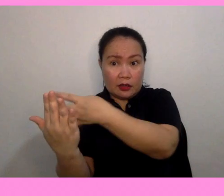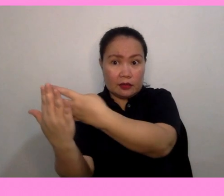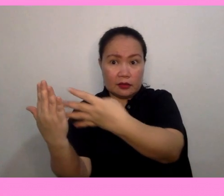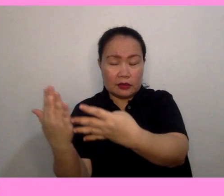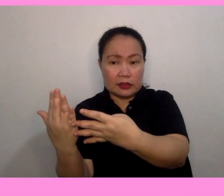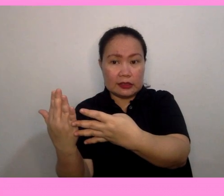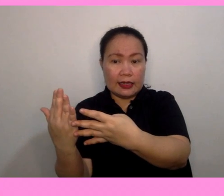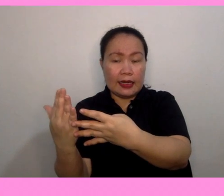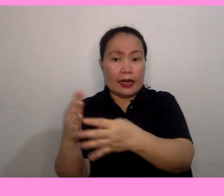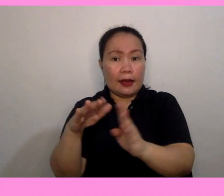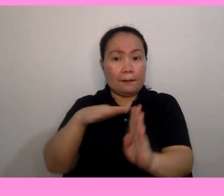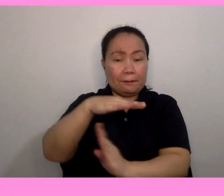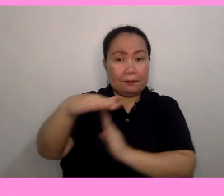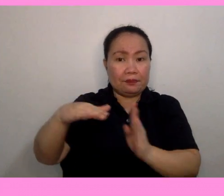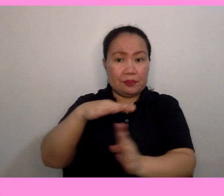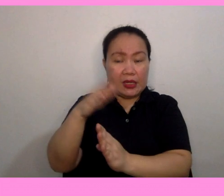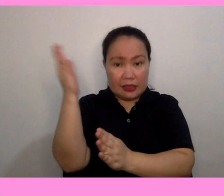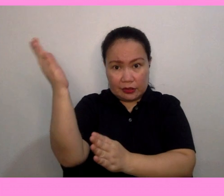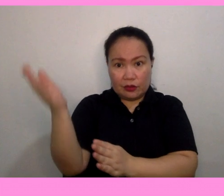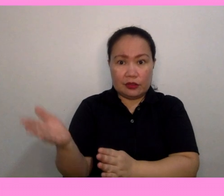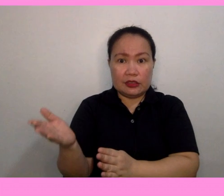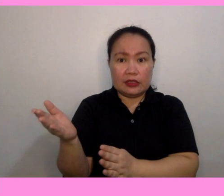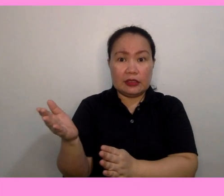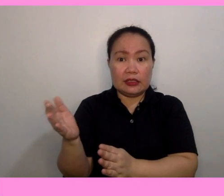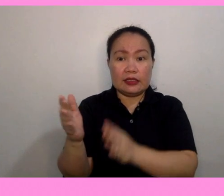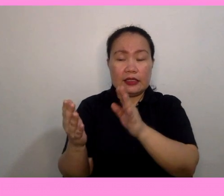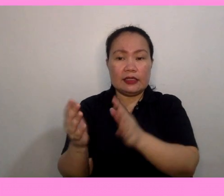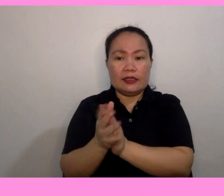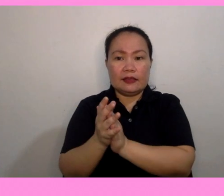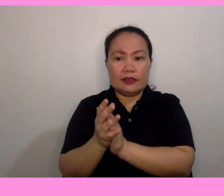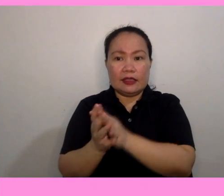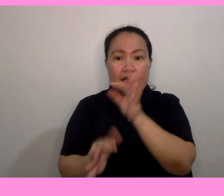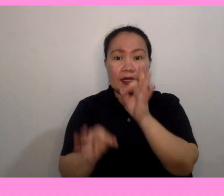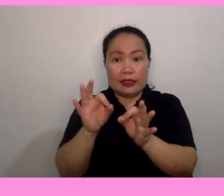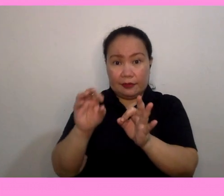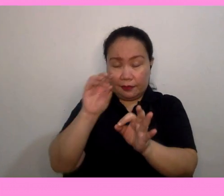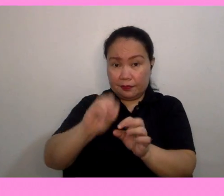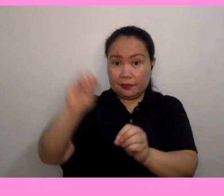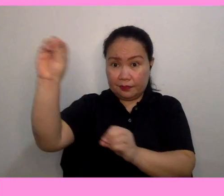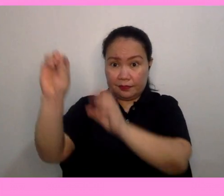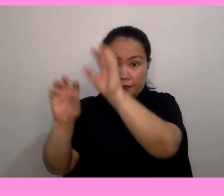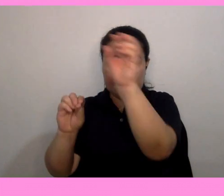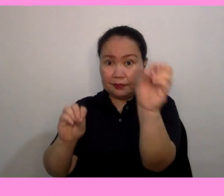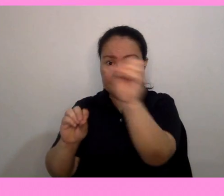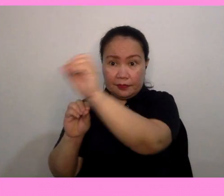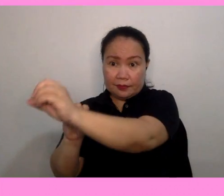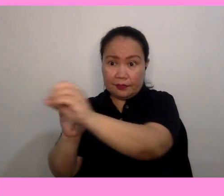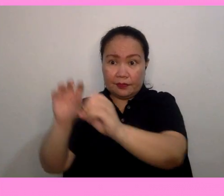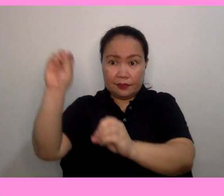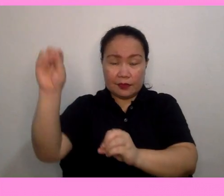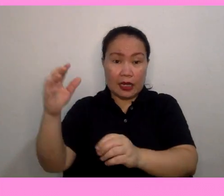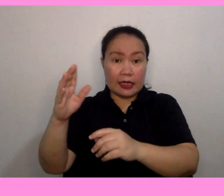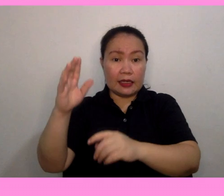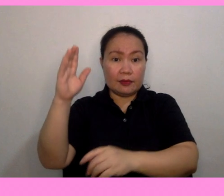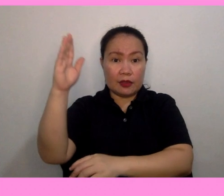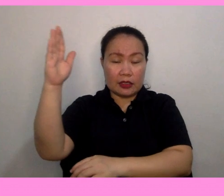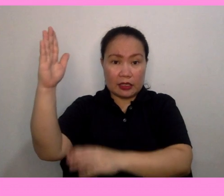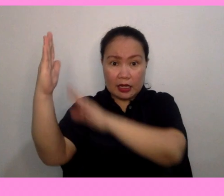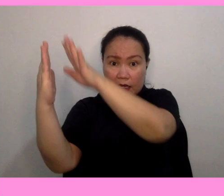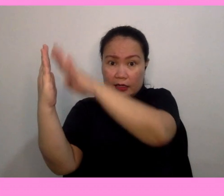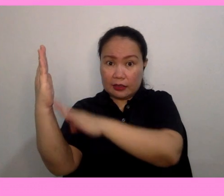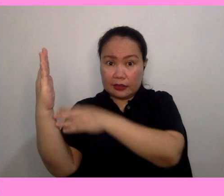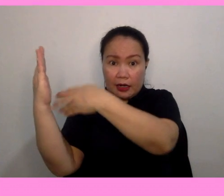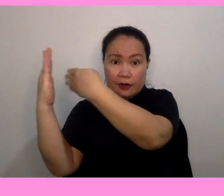sa demand schedule na nasa talahan na yan. Kung ilalapat sa graph ang iba't ibang kombinasyon ng mga presyo at